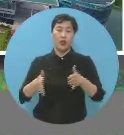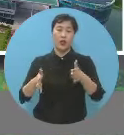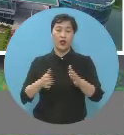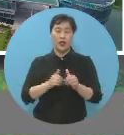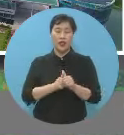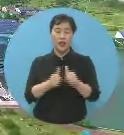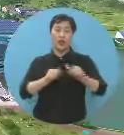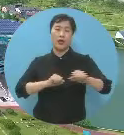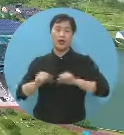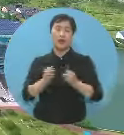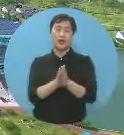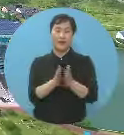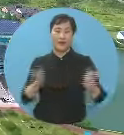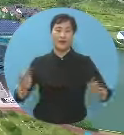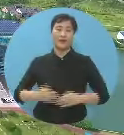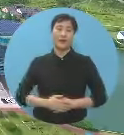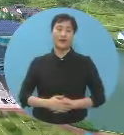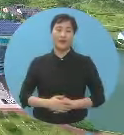들어갔습니다.